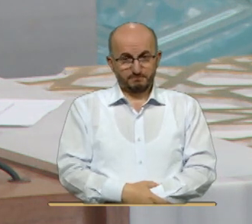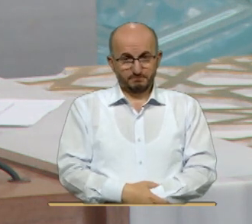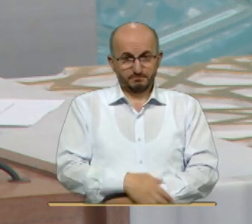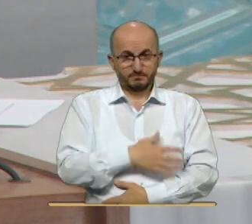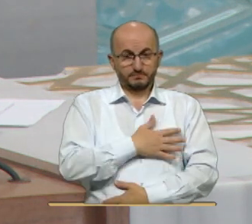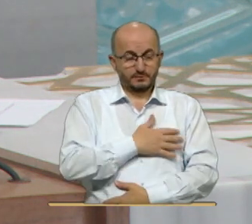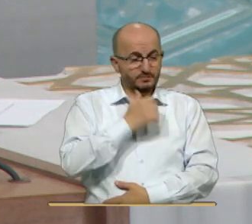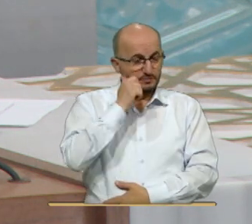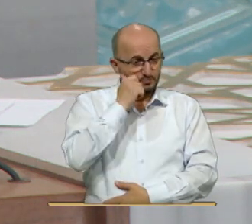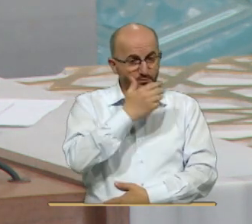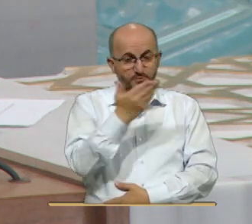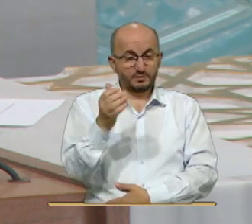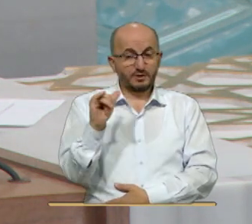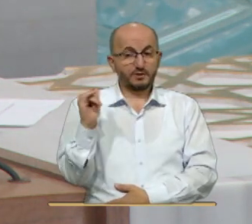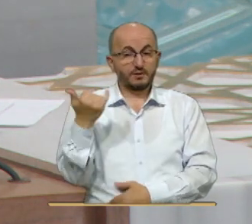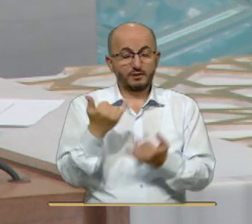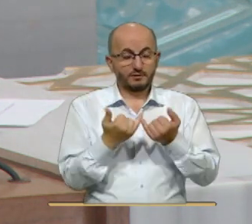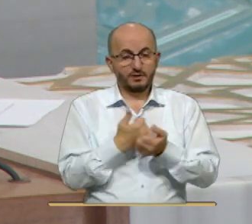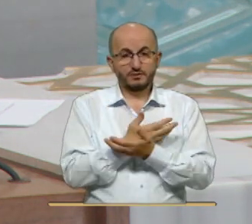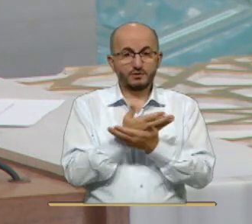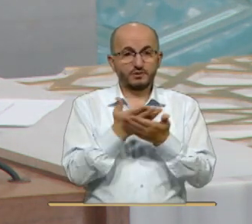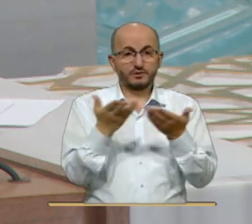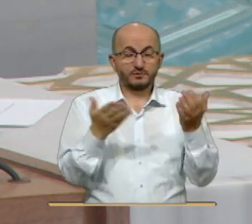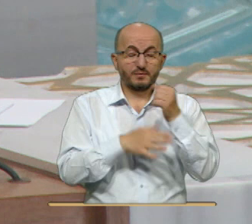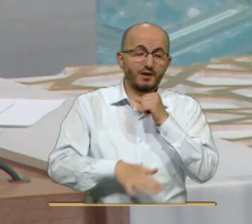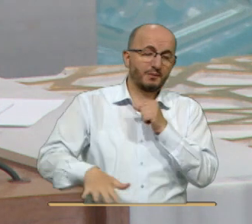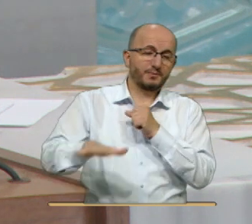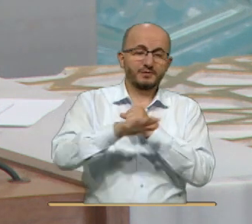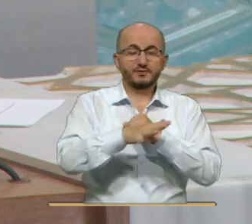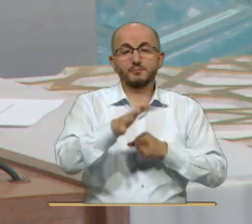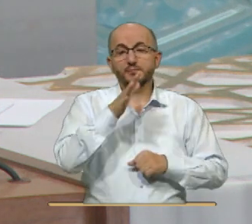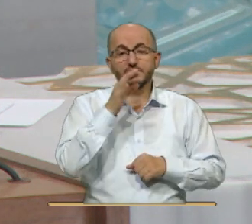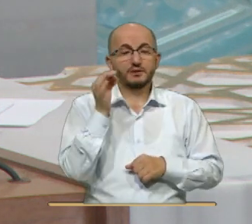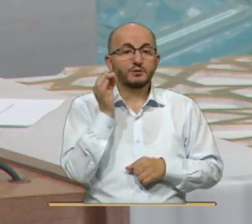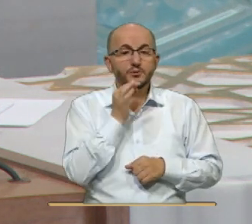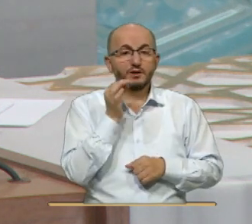Aziz müminler, değerli kardeşlerim, hepinizin bildiği üzere